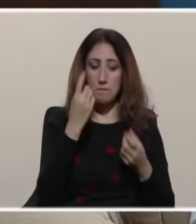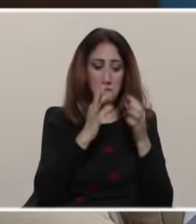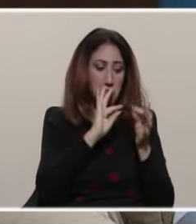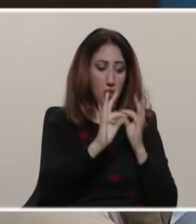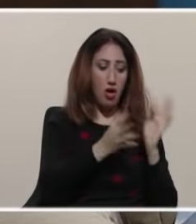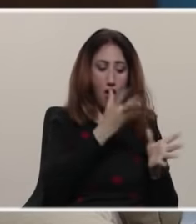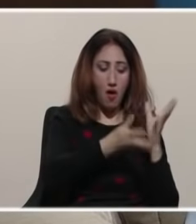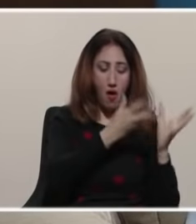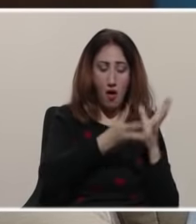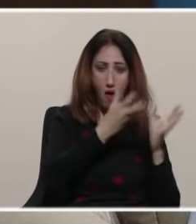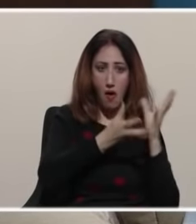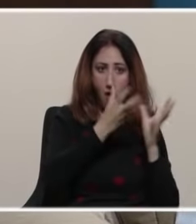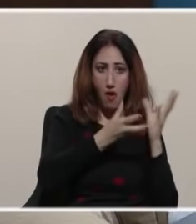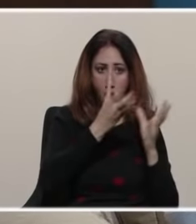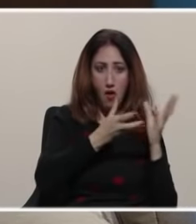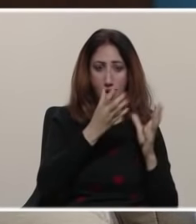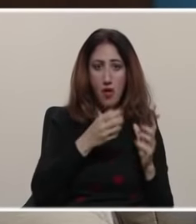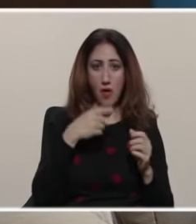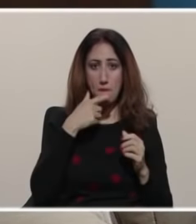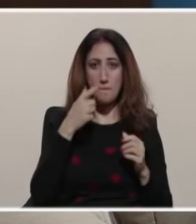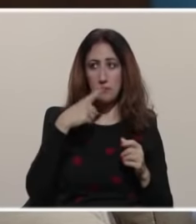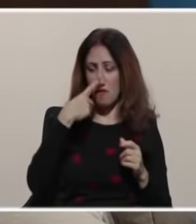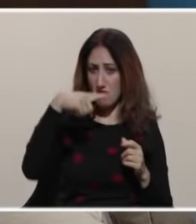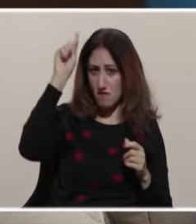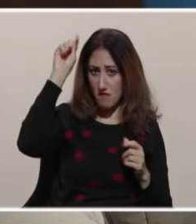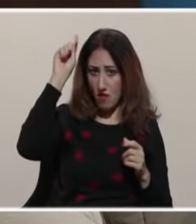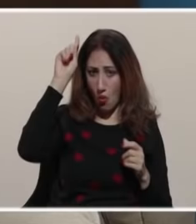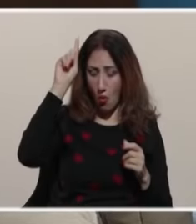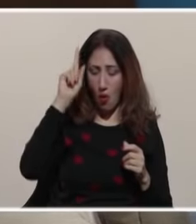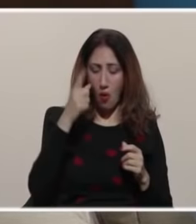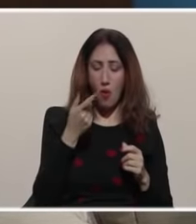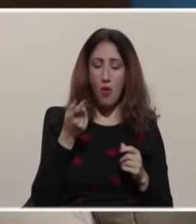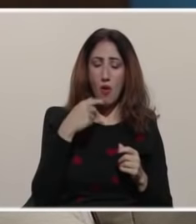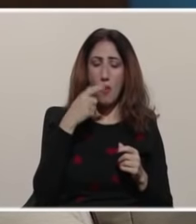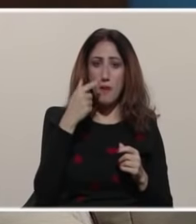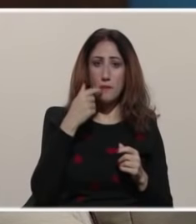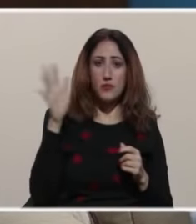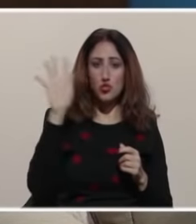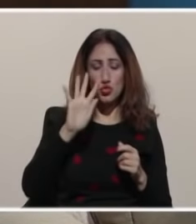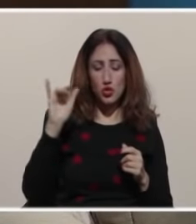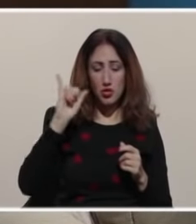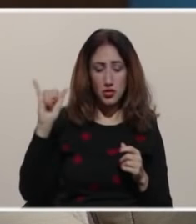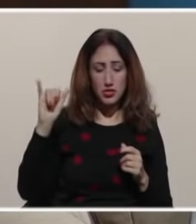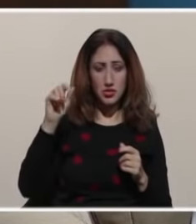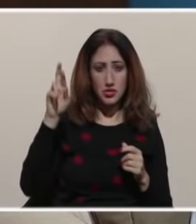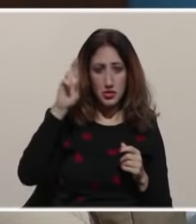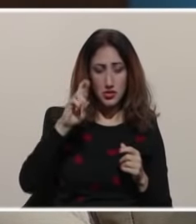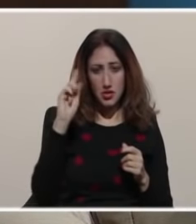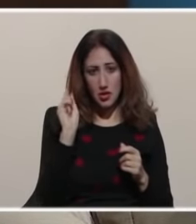كل جعزري مستكبر جواز شنظير، معناها